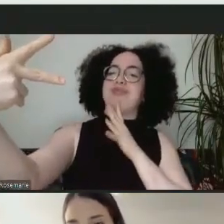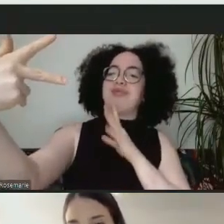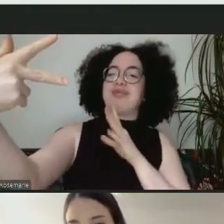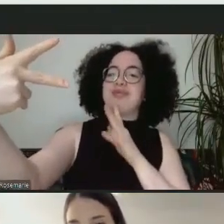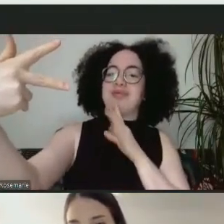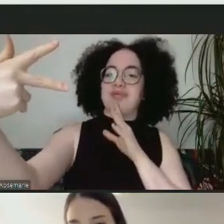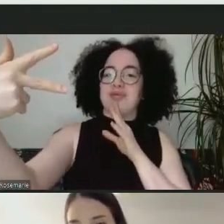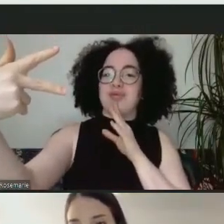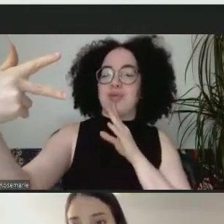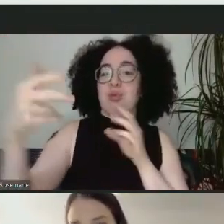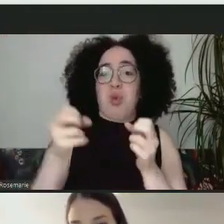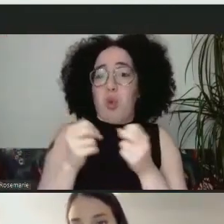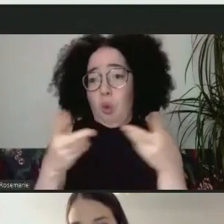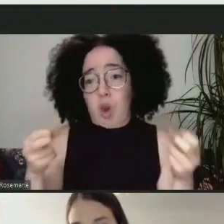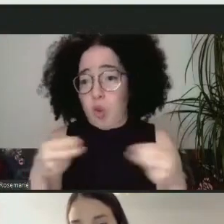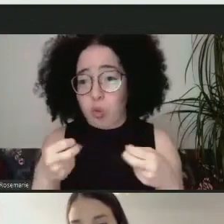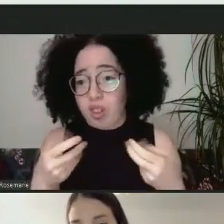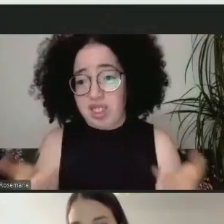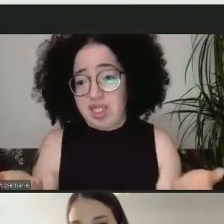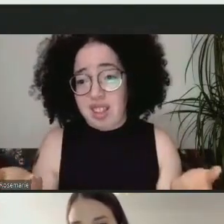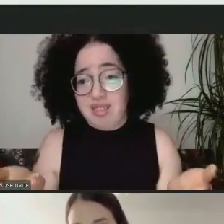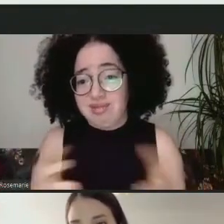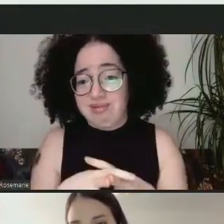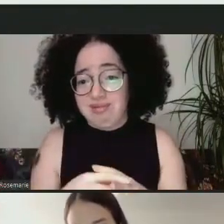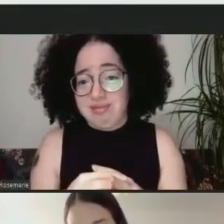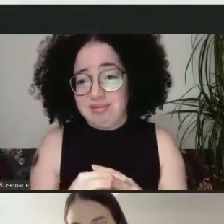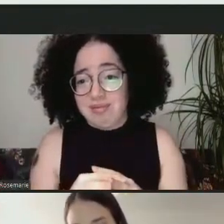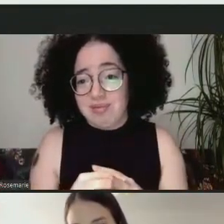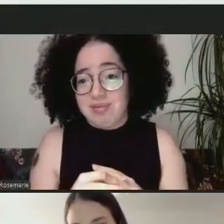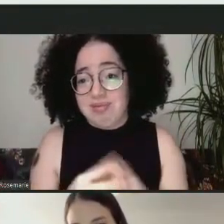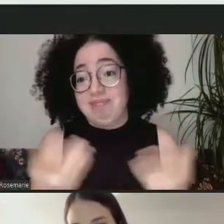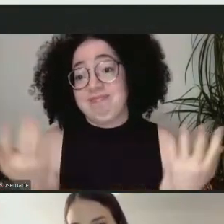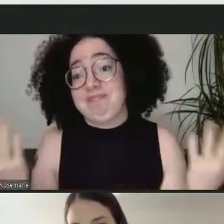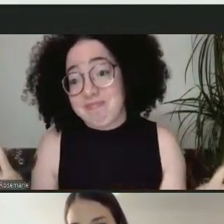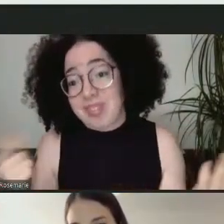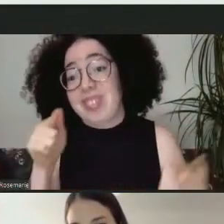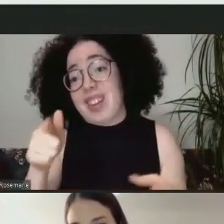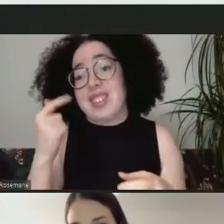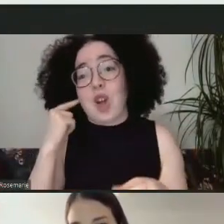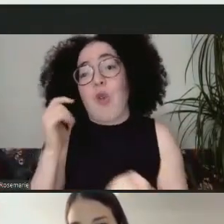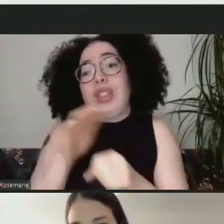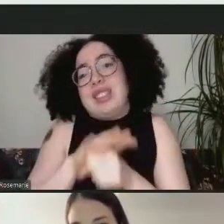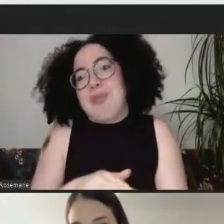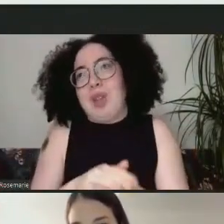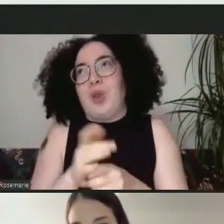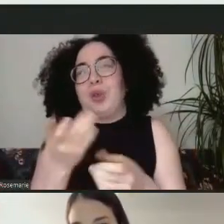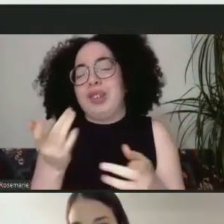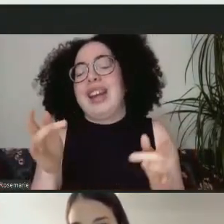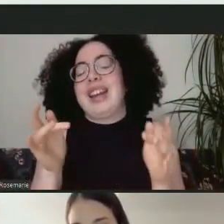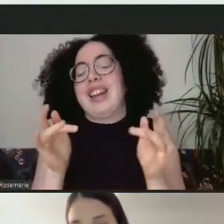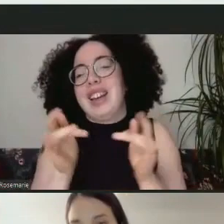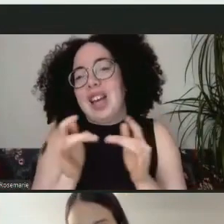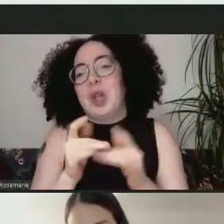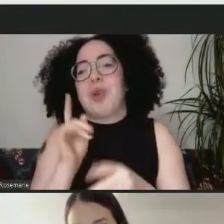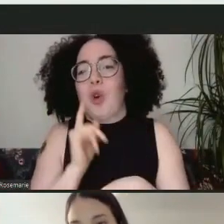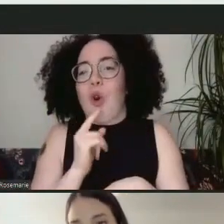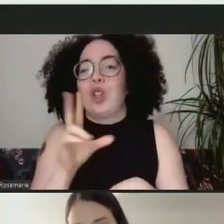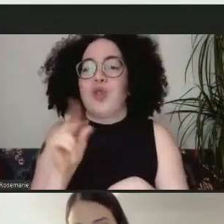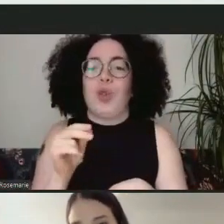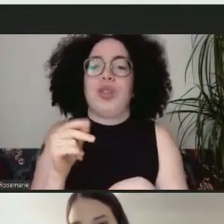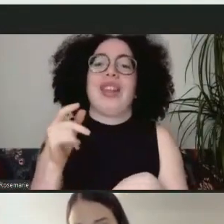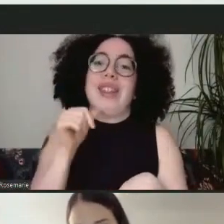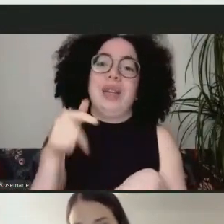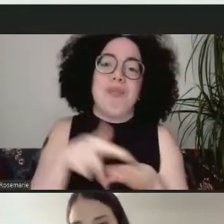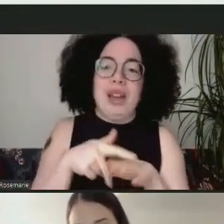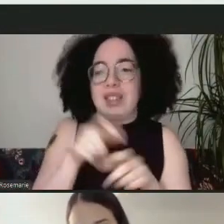und ich dann die Kamera gebärde oder spreche ohne Untertitel, das ist halt auch eine Form von Autismus zum